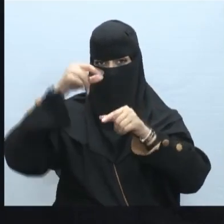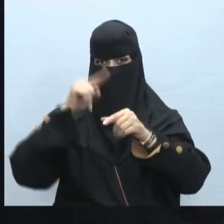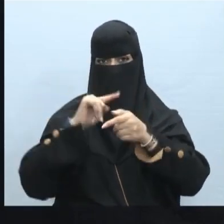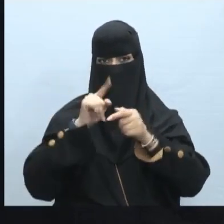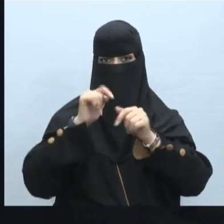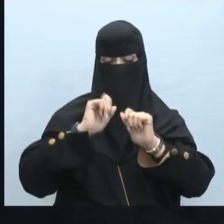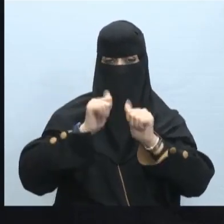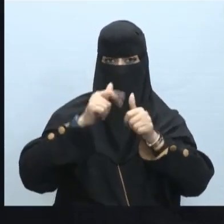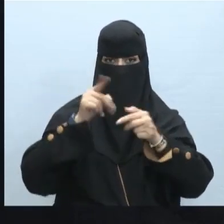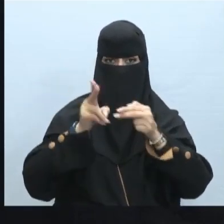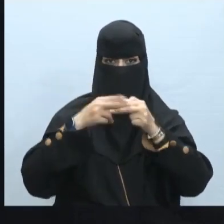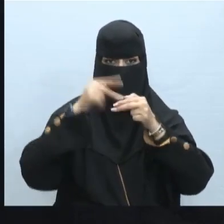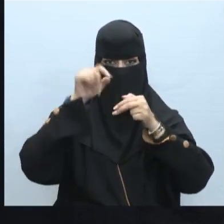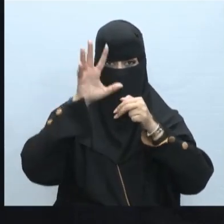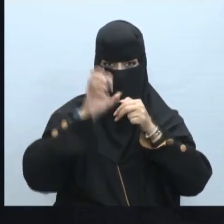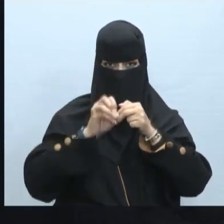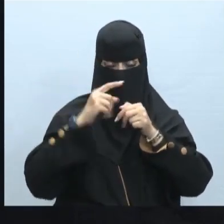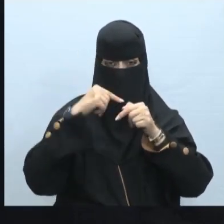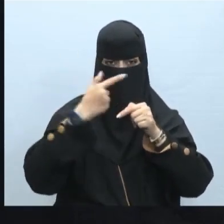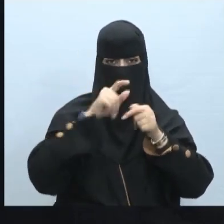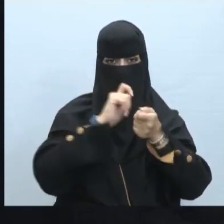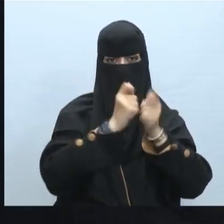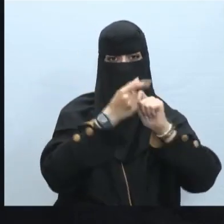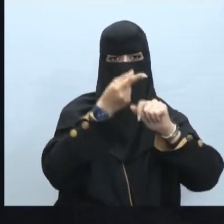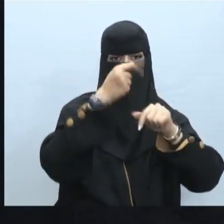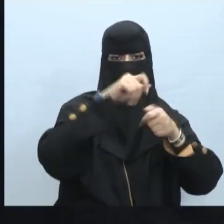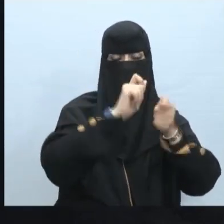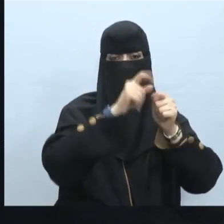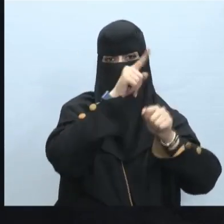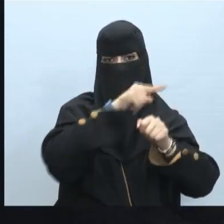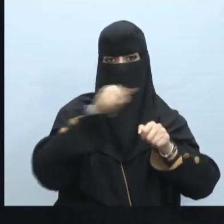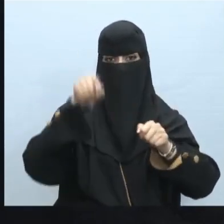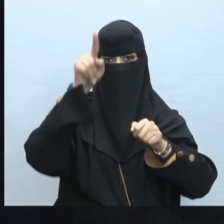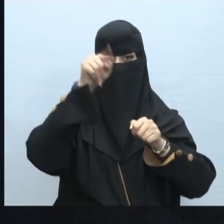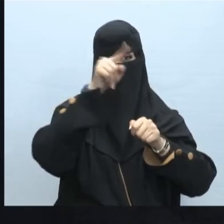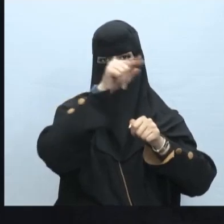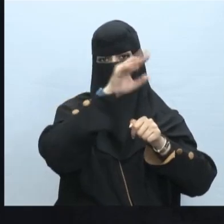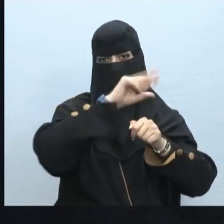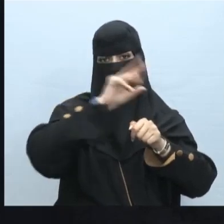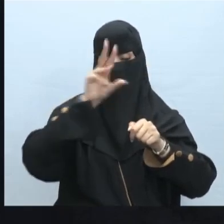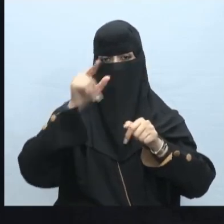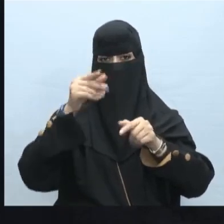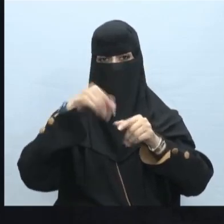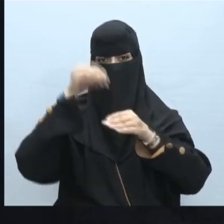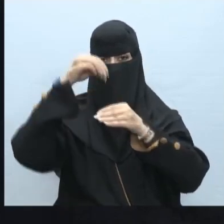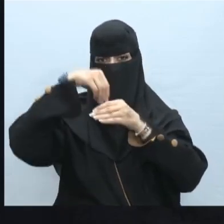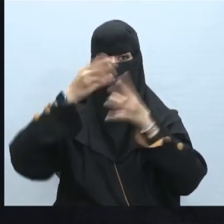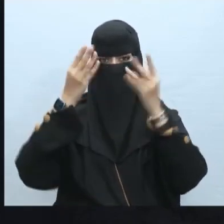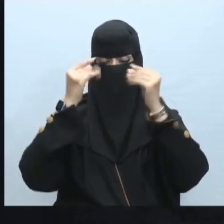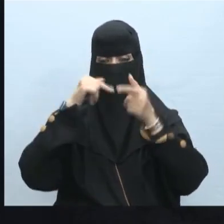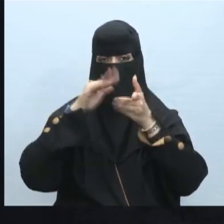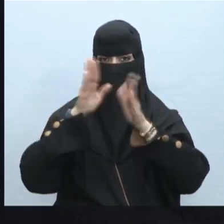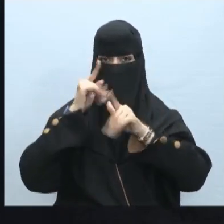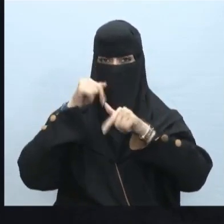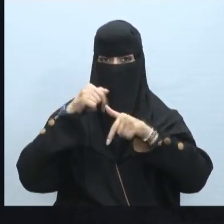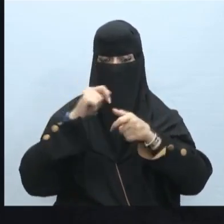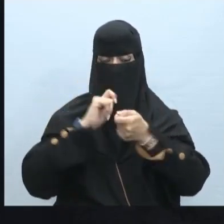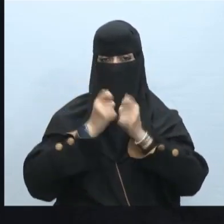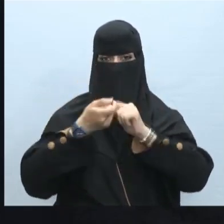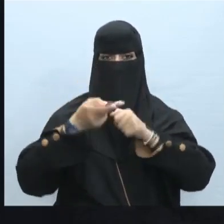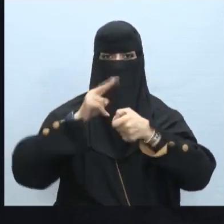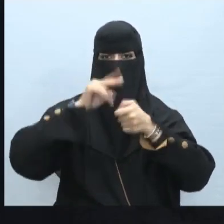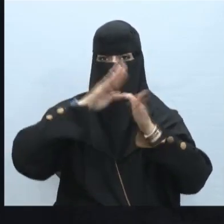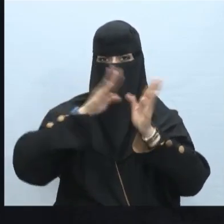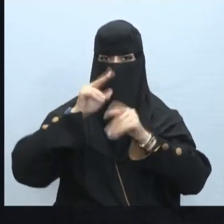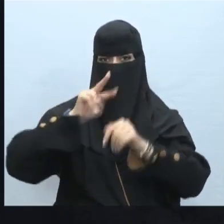نستطيع اغلاق هذه الورقه وسيدرج ويبقى المخطط البياني اذا اردت التعديل على البيانات مره